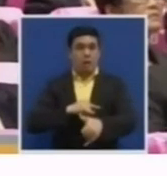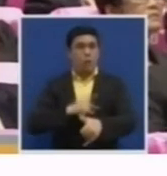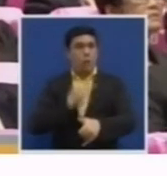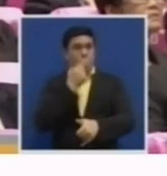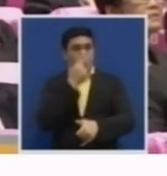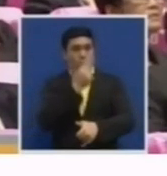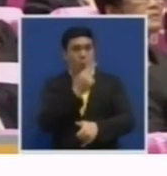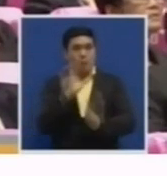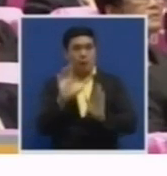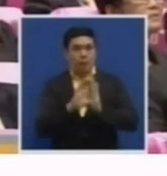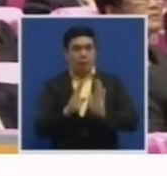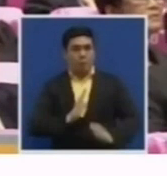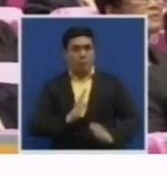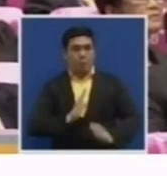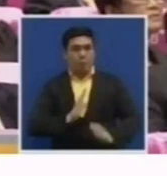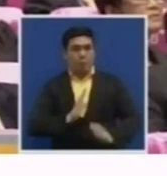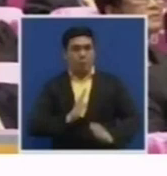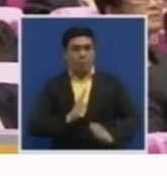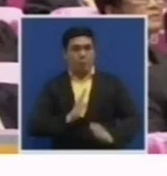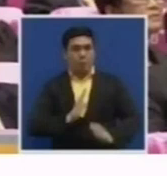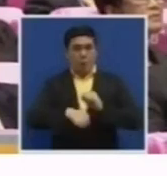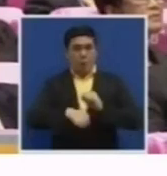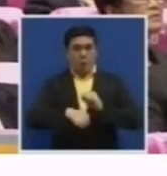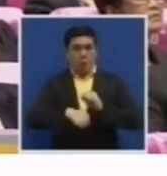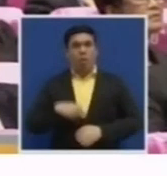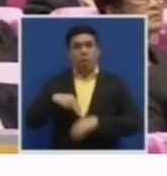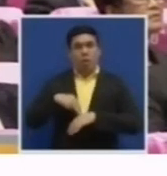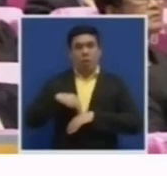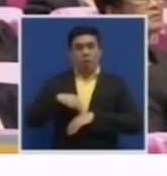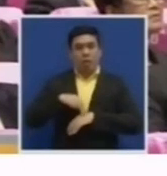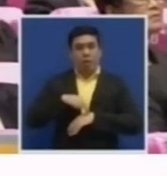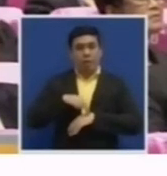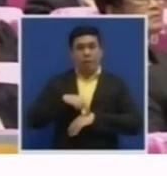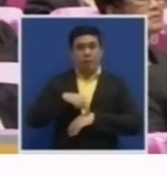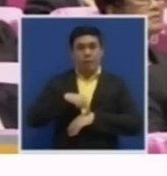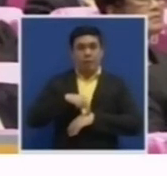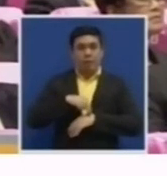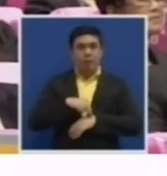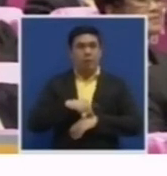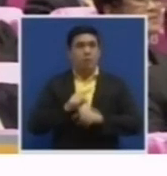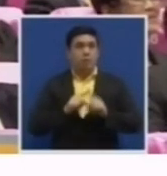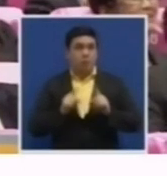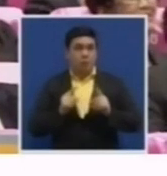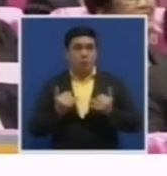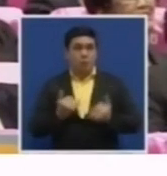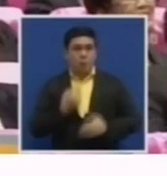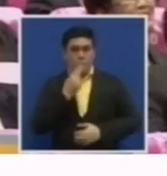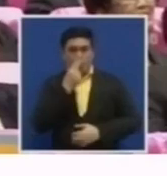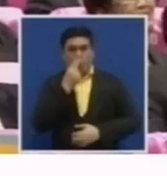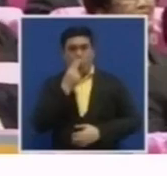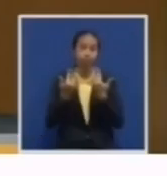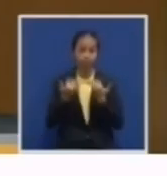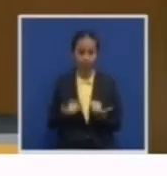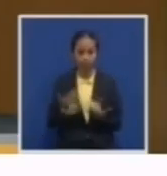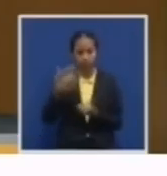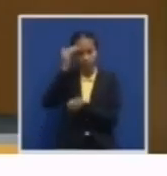พักที่สภาพทรุดโทรมมาเปรียบเทียบในระหว่างการตั้งกระทู้ถามด้วยค่ะขณะที่พลเอกชัยชาญช้างมงคลรัฐมนตรีช่วยกลาโห